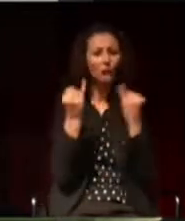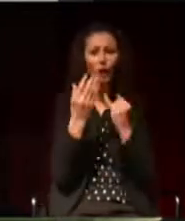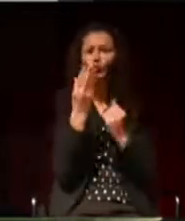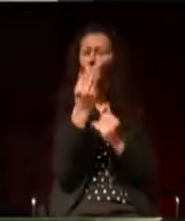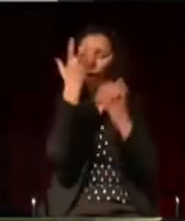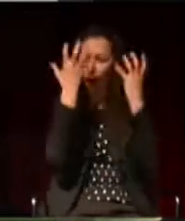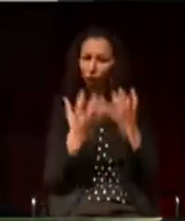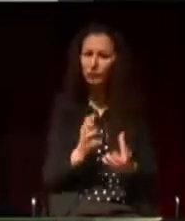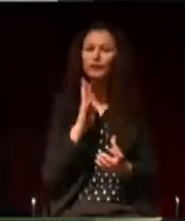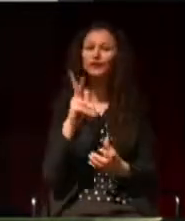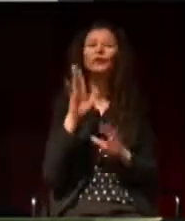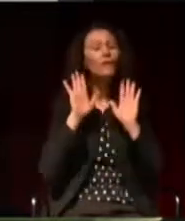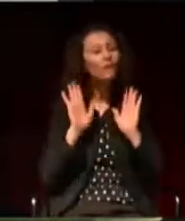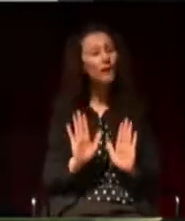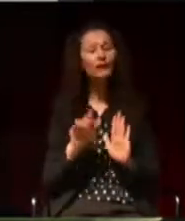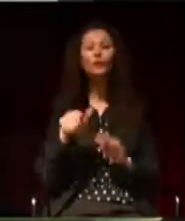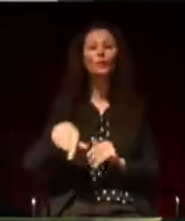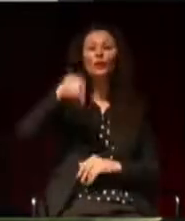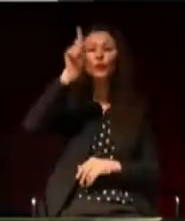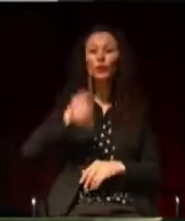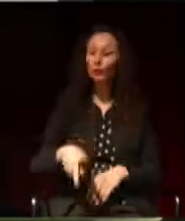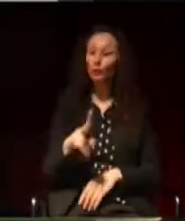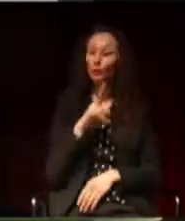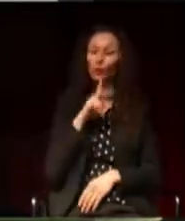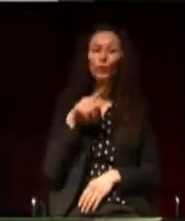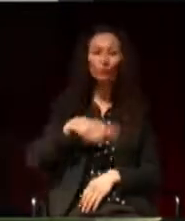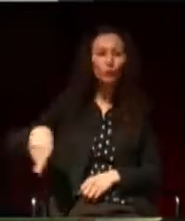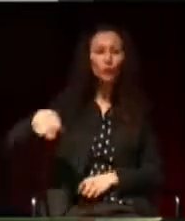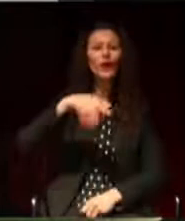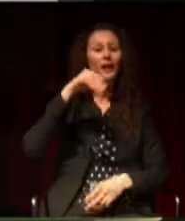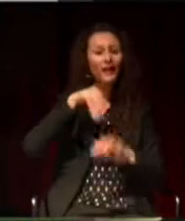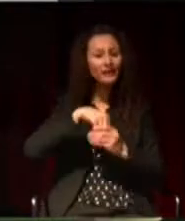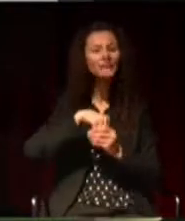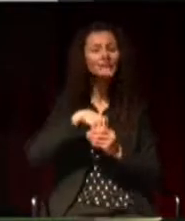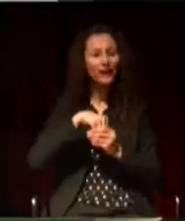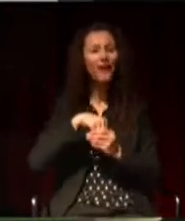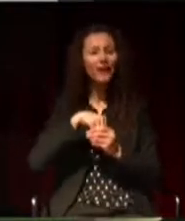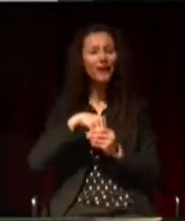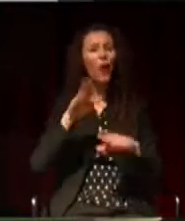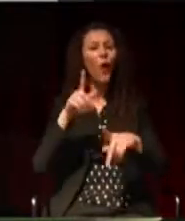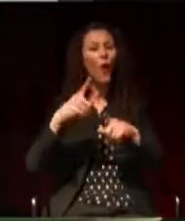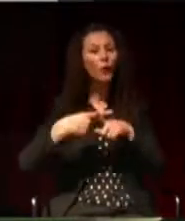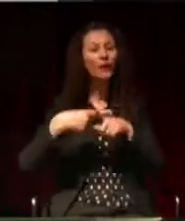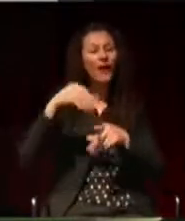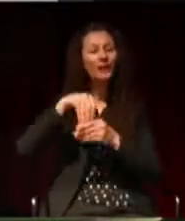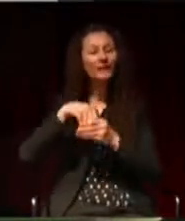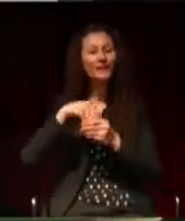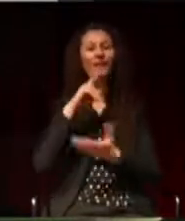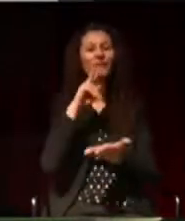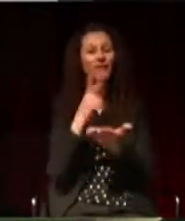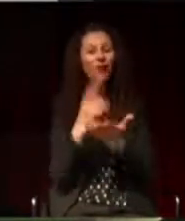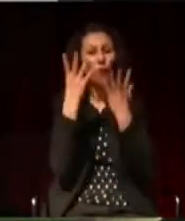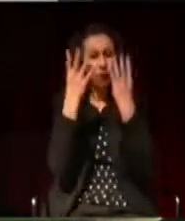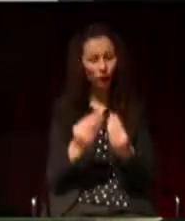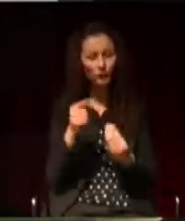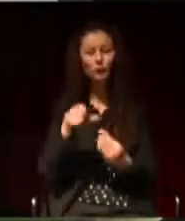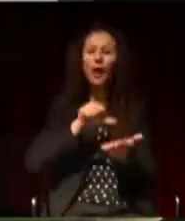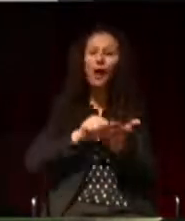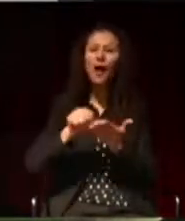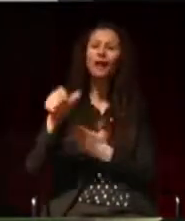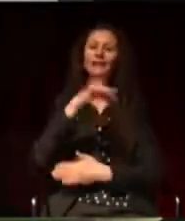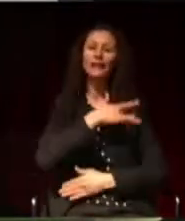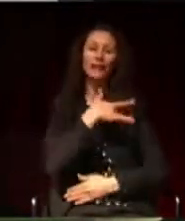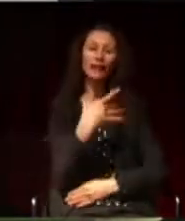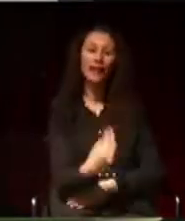çok da ağır geçti. Fakat günün sonunda bunlar üzerinde antat sağlanması ve ortak kanaat oluşması bu herkesin